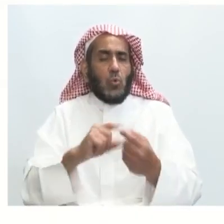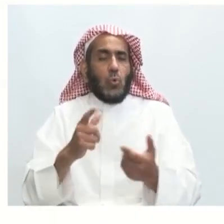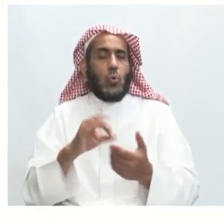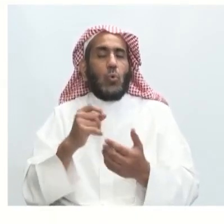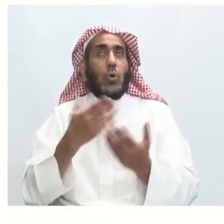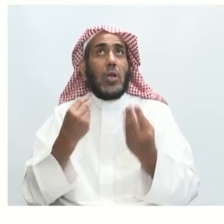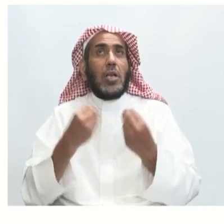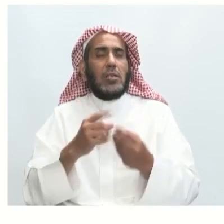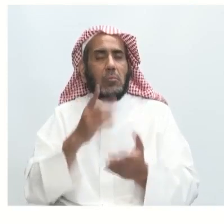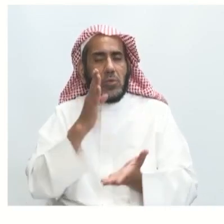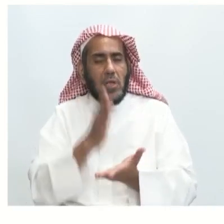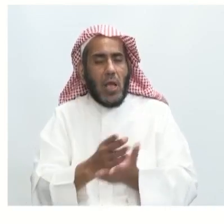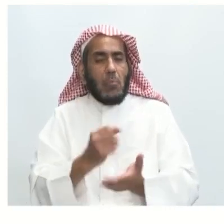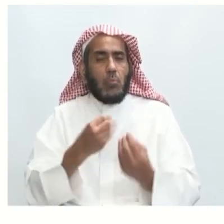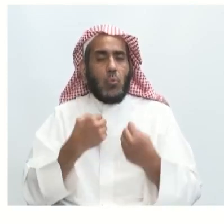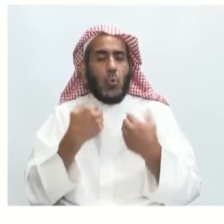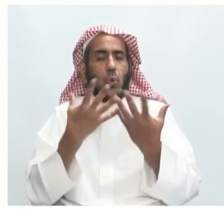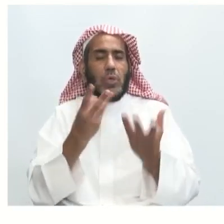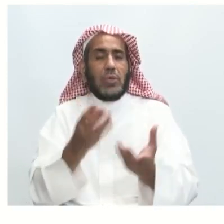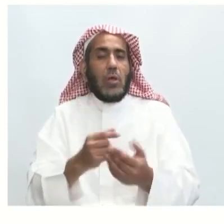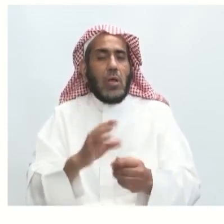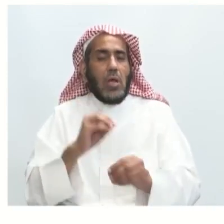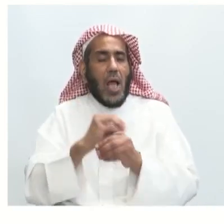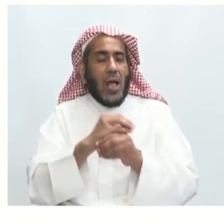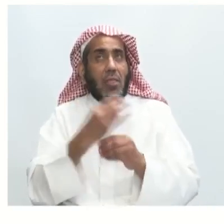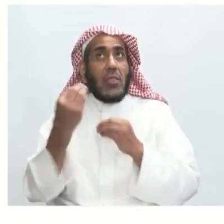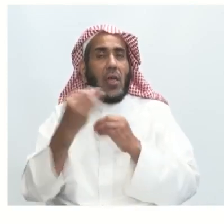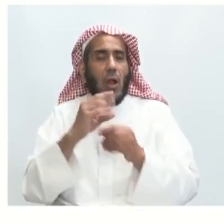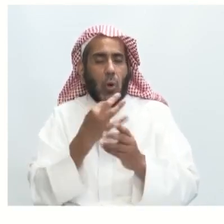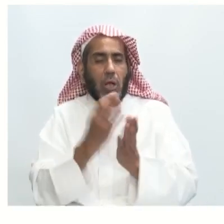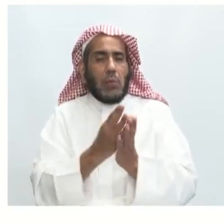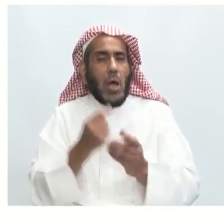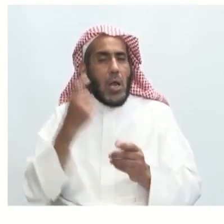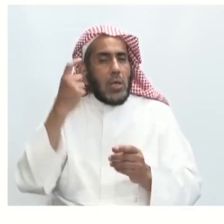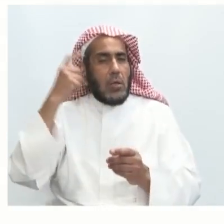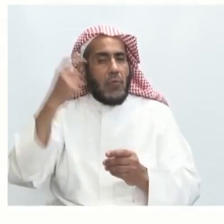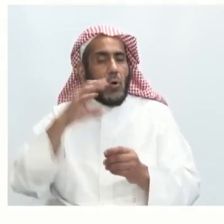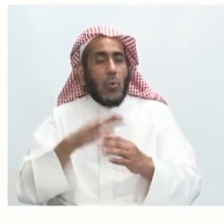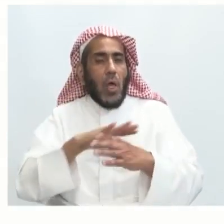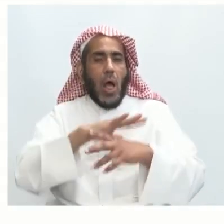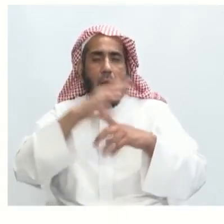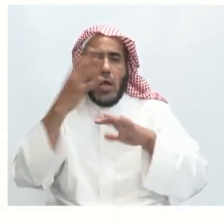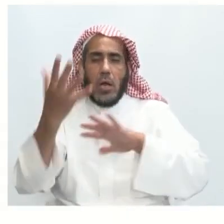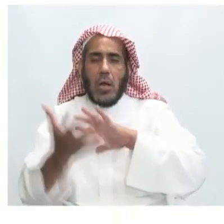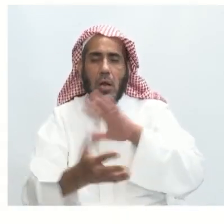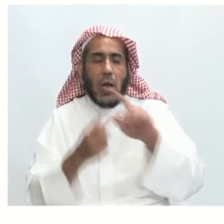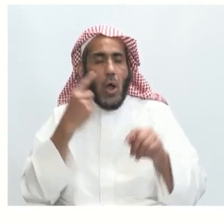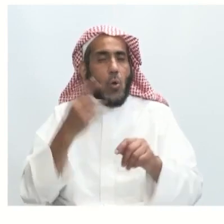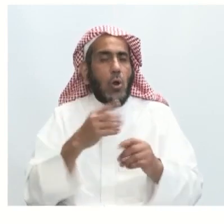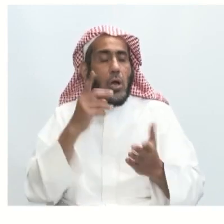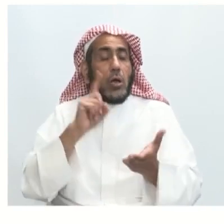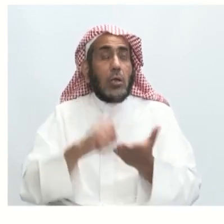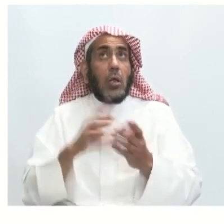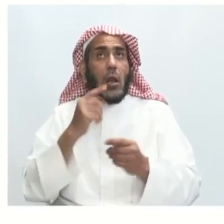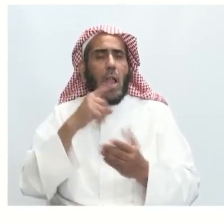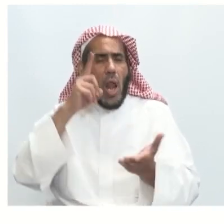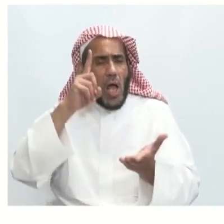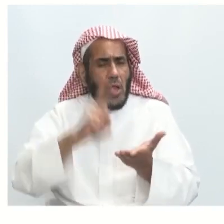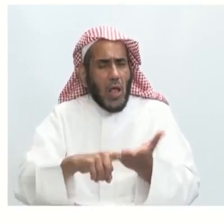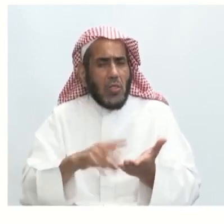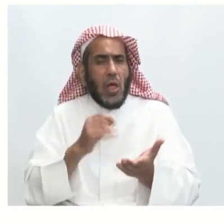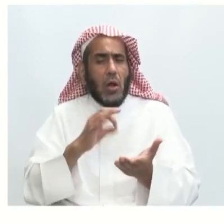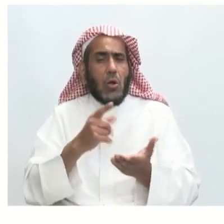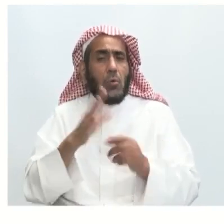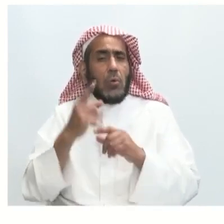الى التزام حسن الخلق كذلك حث القران الكريم على التفكر في مظاهر الكون هنا والله لقد حث القران الكريم